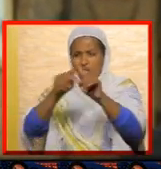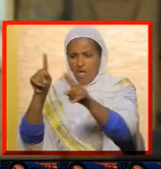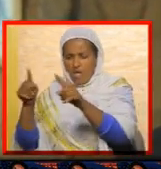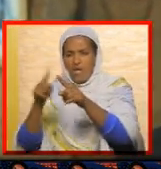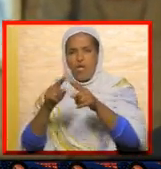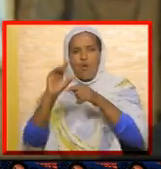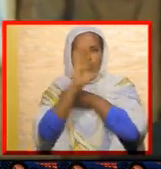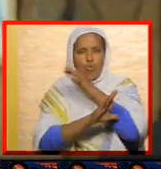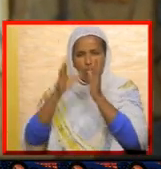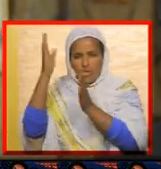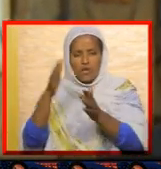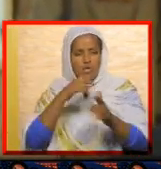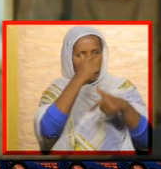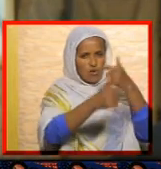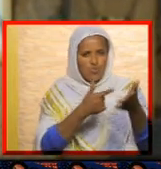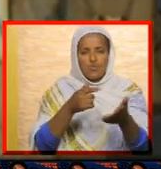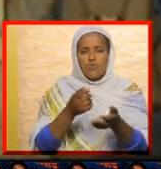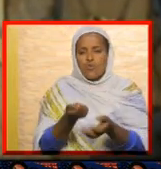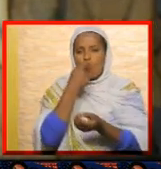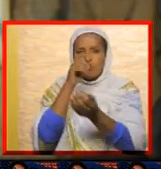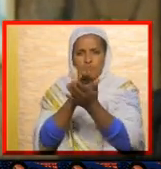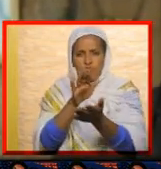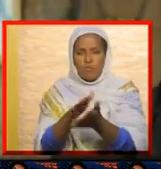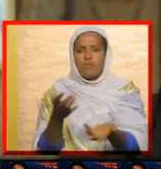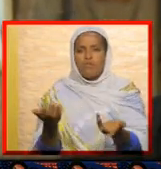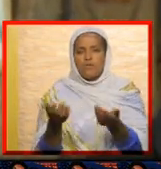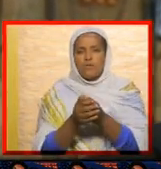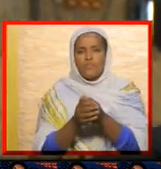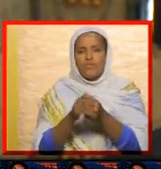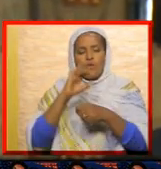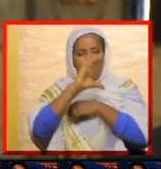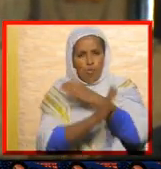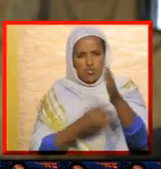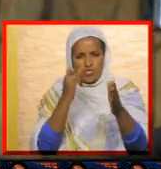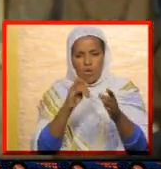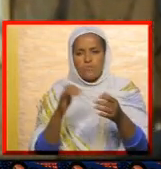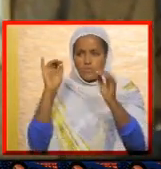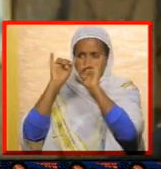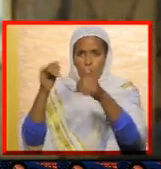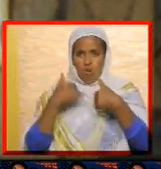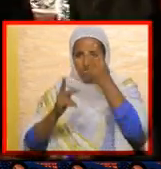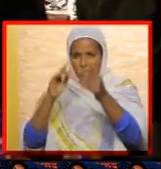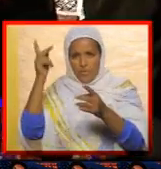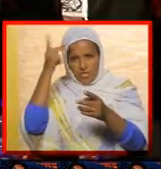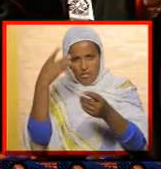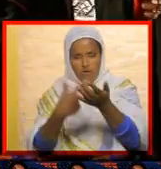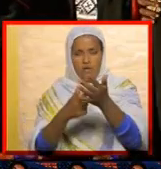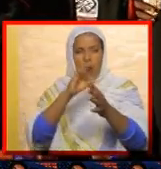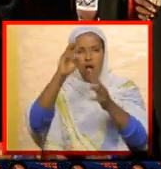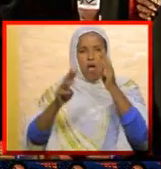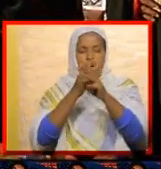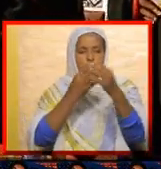ማፍሰሱን እንዳያቆም ጥረት ማድረግ ማሰብ የዚህ ትውልድ ድርሻ ነው።